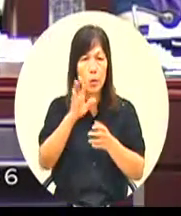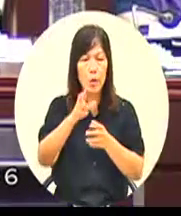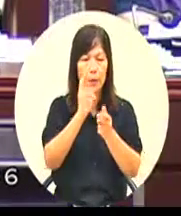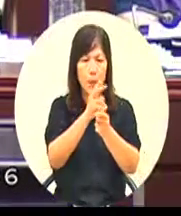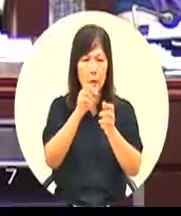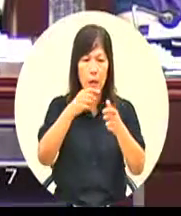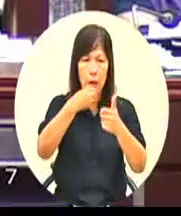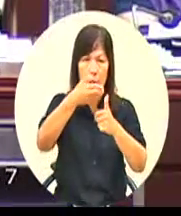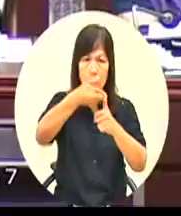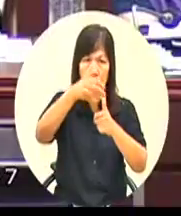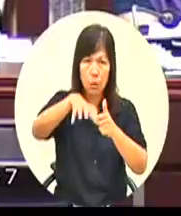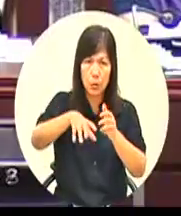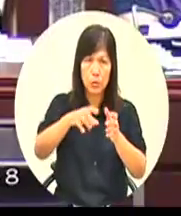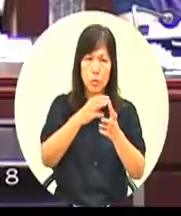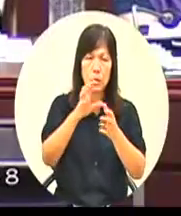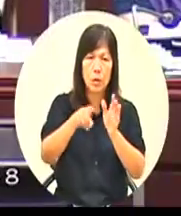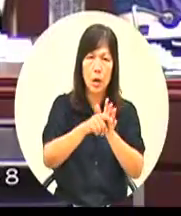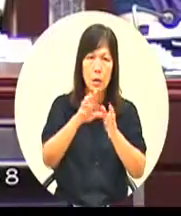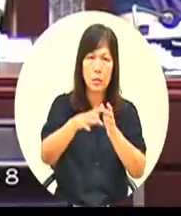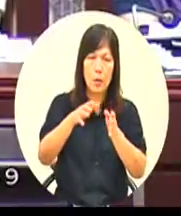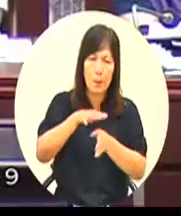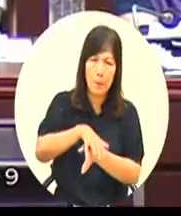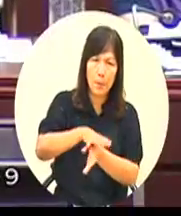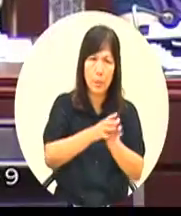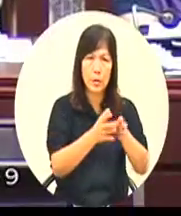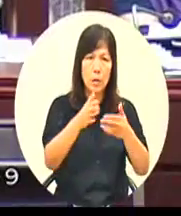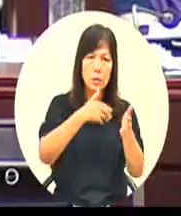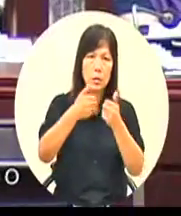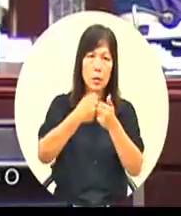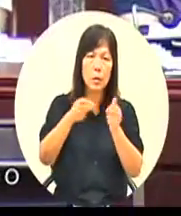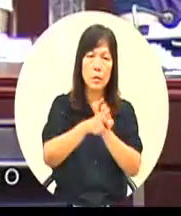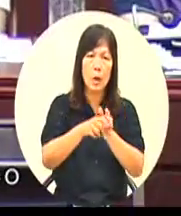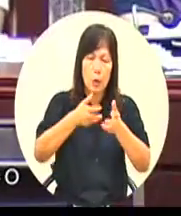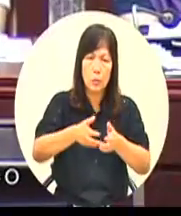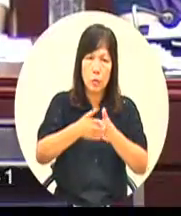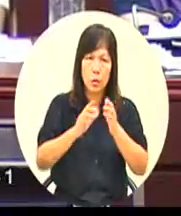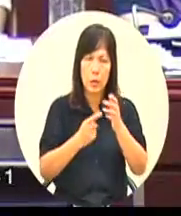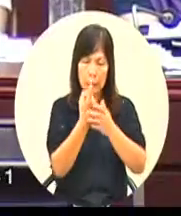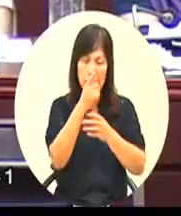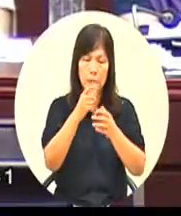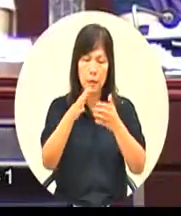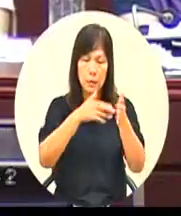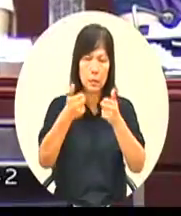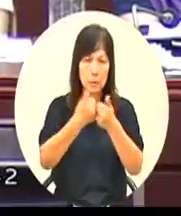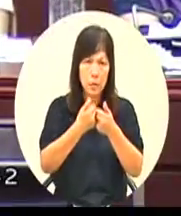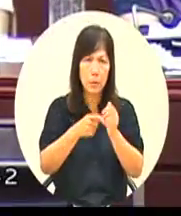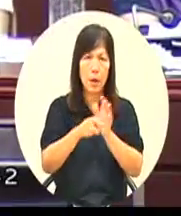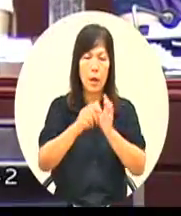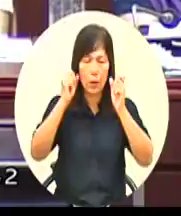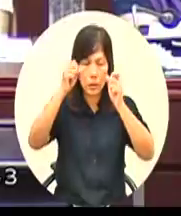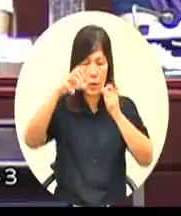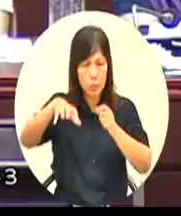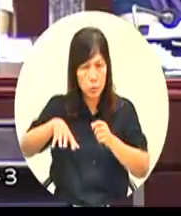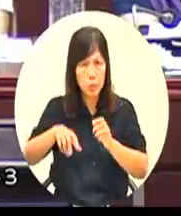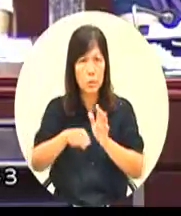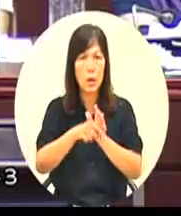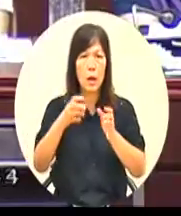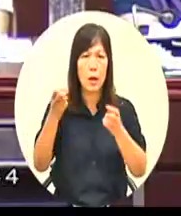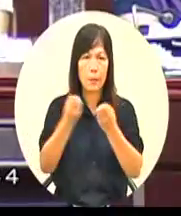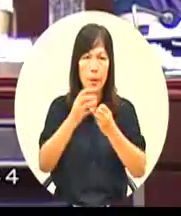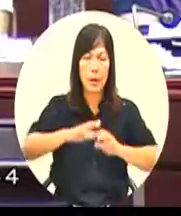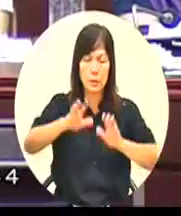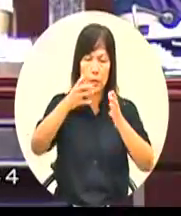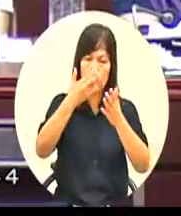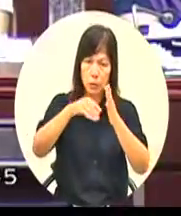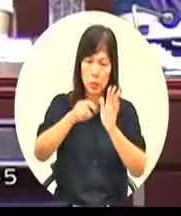局邀集了中华民国冰球协会，这是全国最重要的单项协会、啊、还有体育处，还有发展的学校